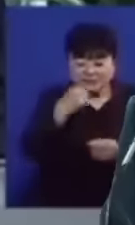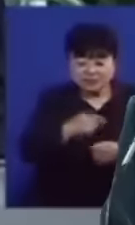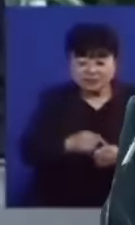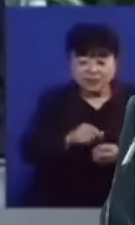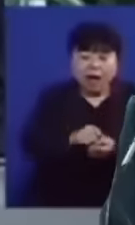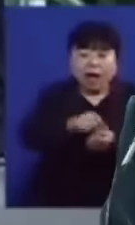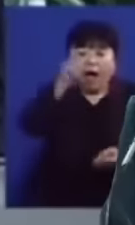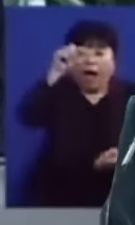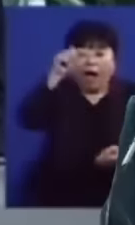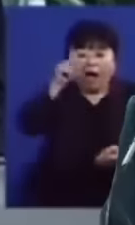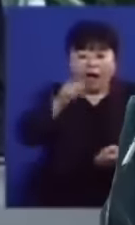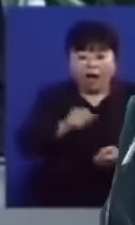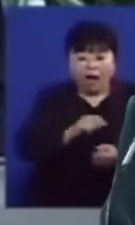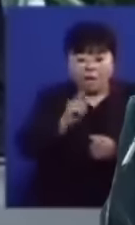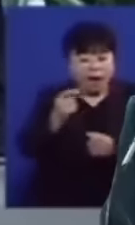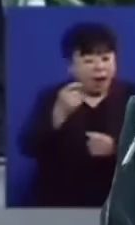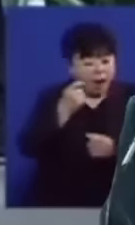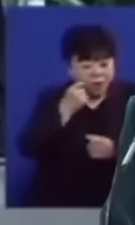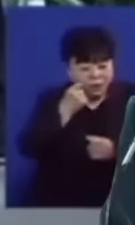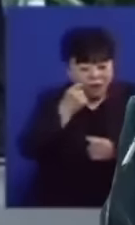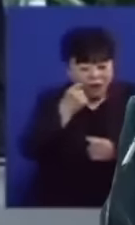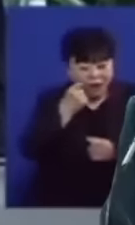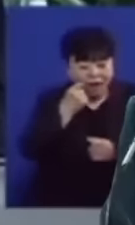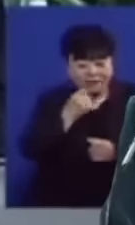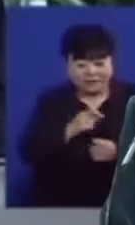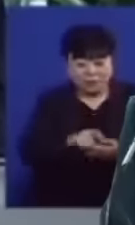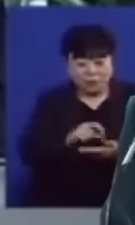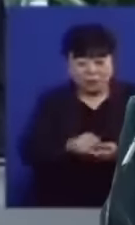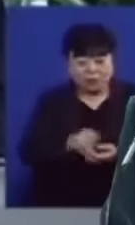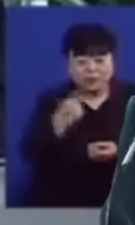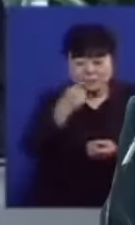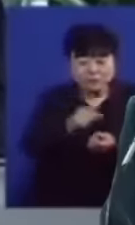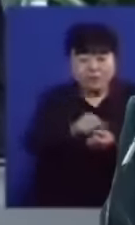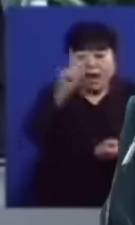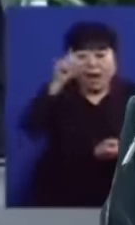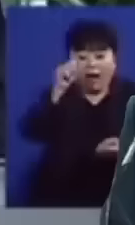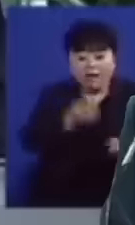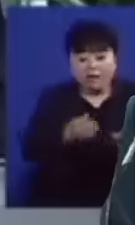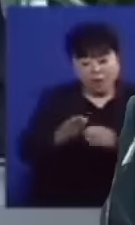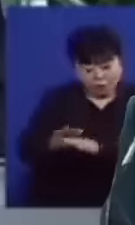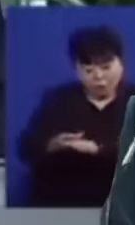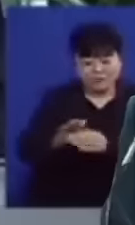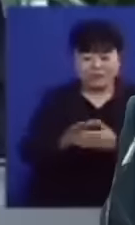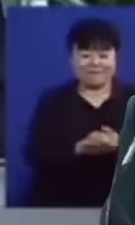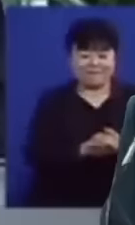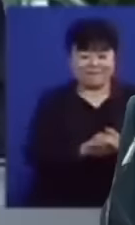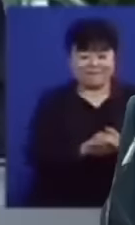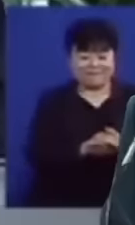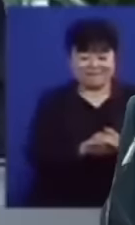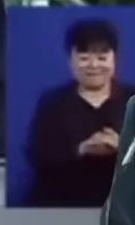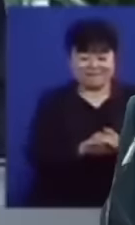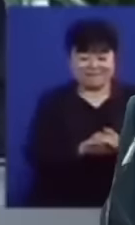벌어지고 놀라서 말을 할 수 없는 것을 주님이 예비해 놓으셨습니다.